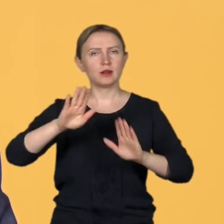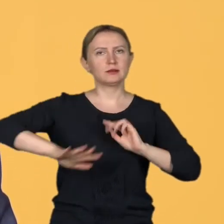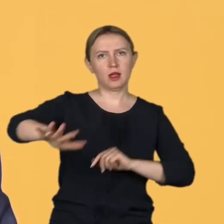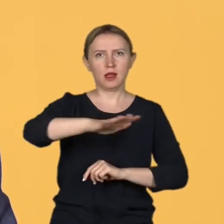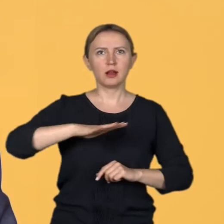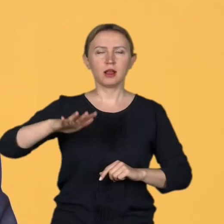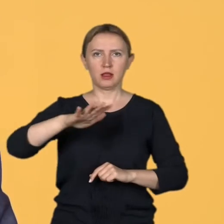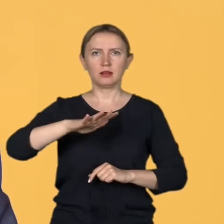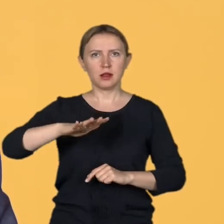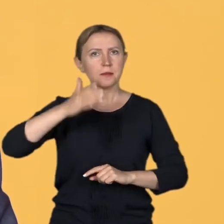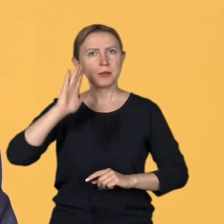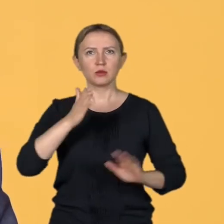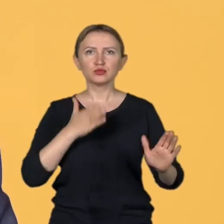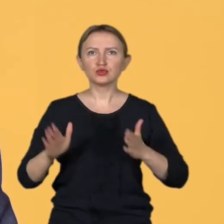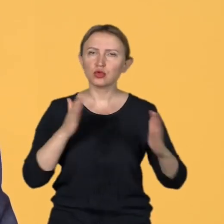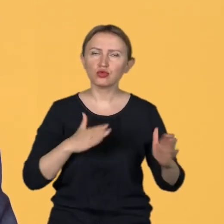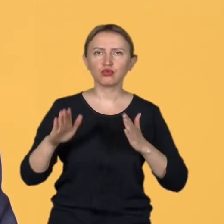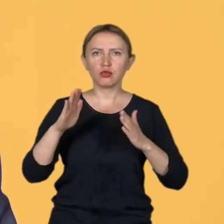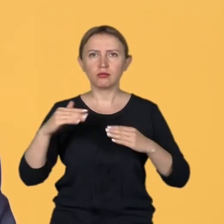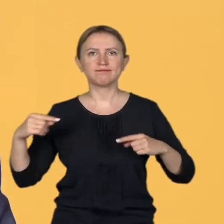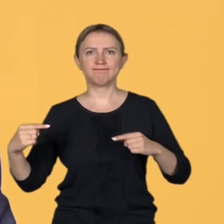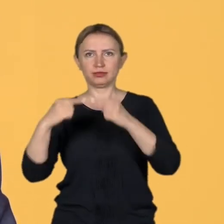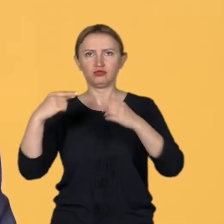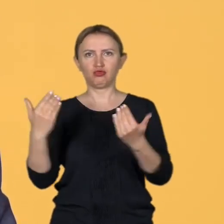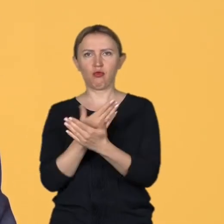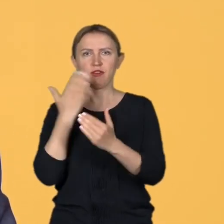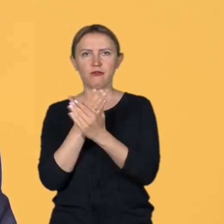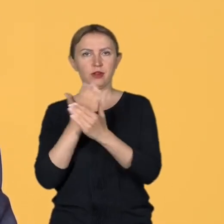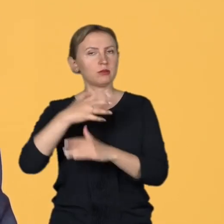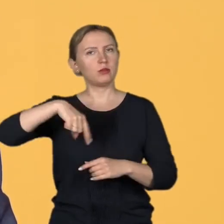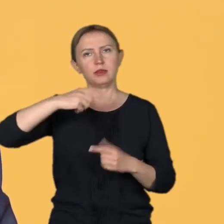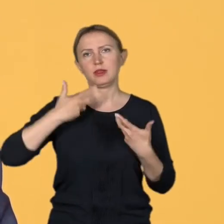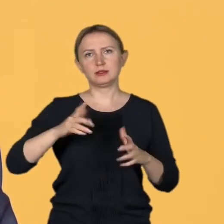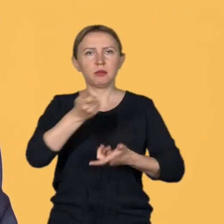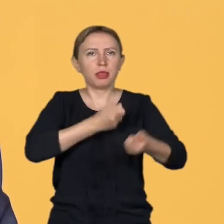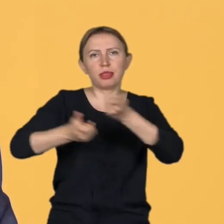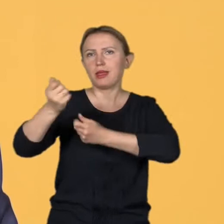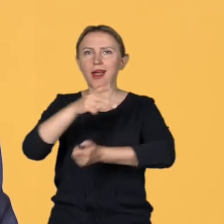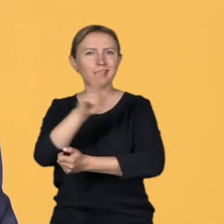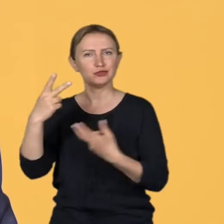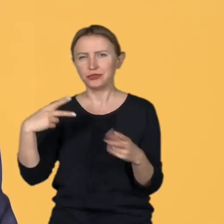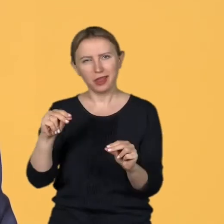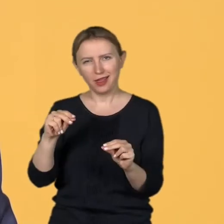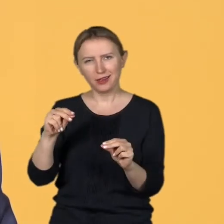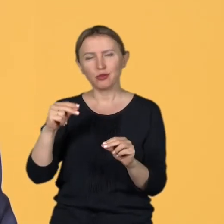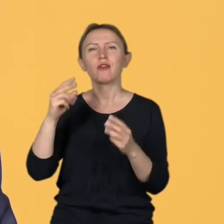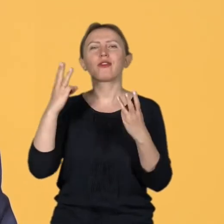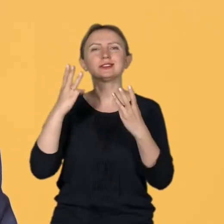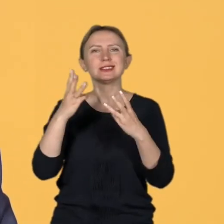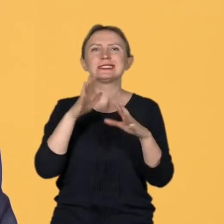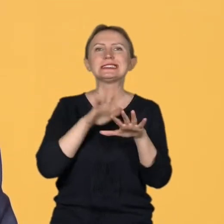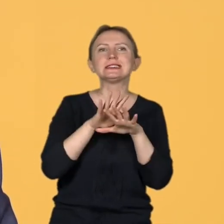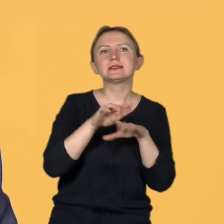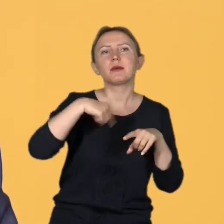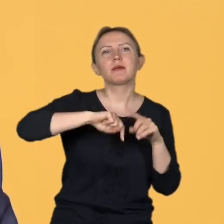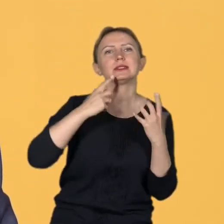tereny, które będą przygotowywane pod nowe branże. Nie chcemy ściągać każdego, tak? Więc dla nas też jest ważne to, że ten system zachęt